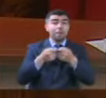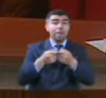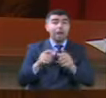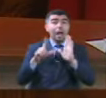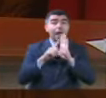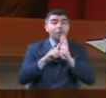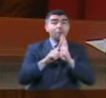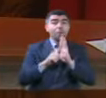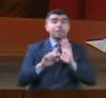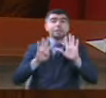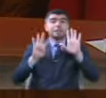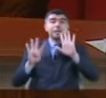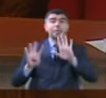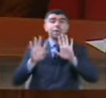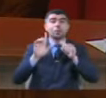961/15 ورقم